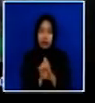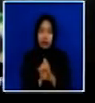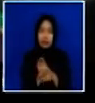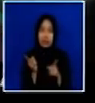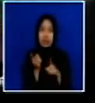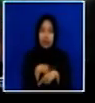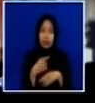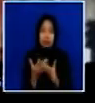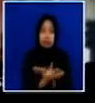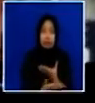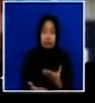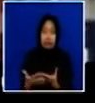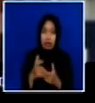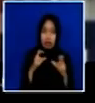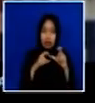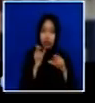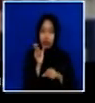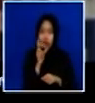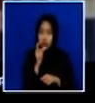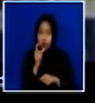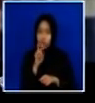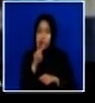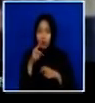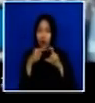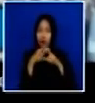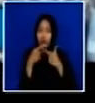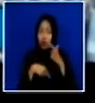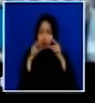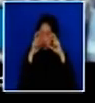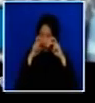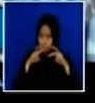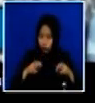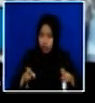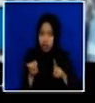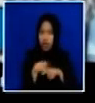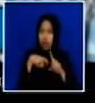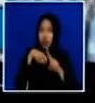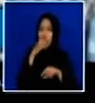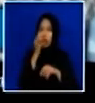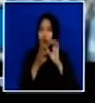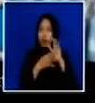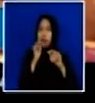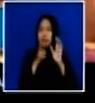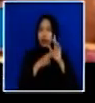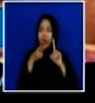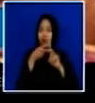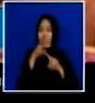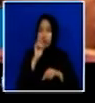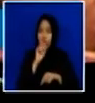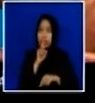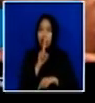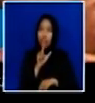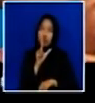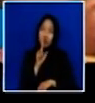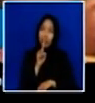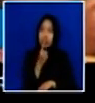Hai jadi berdasarkan survei dari kami di internet kominfo ini dari 171 desa